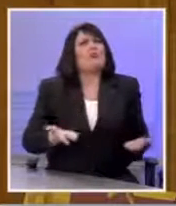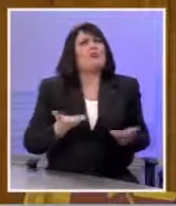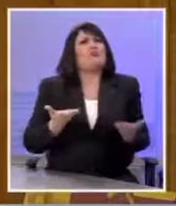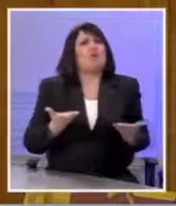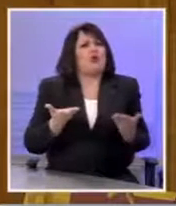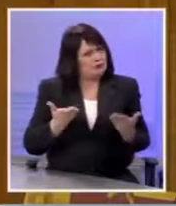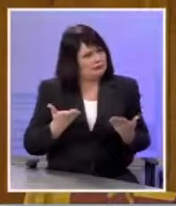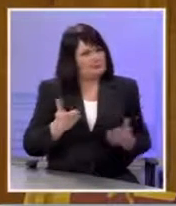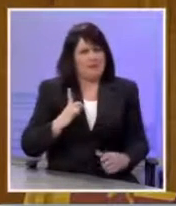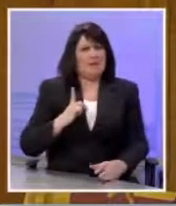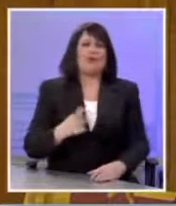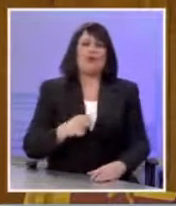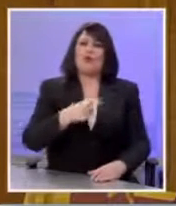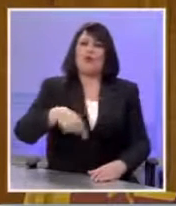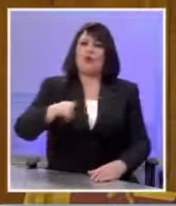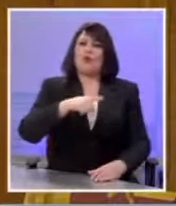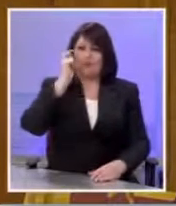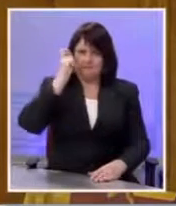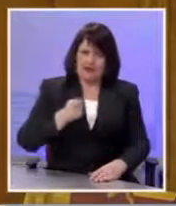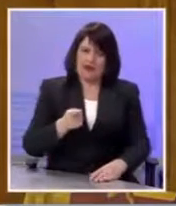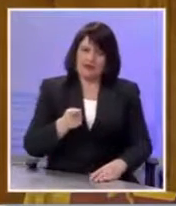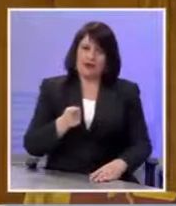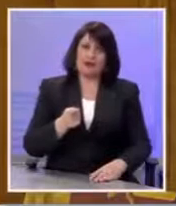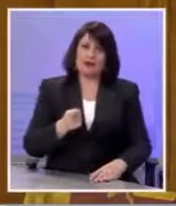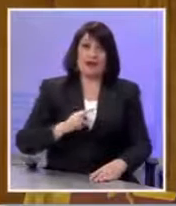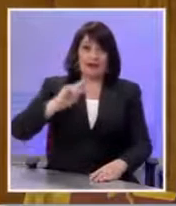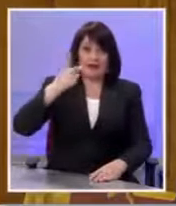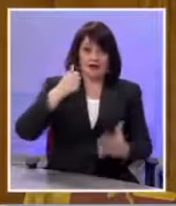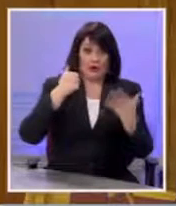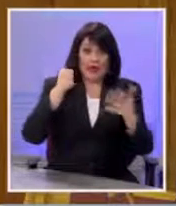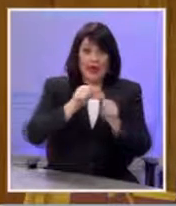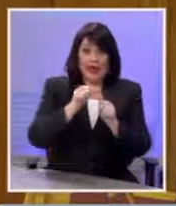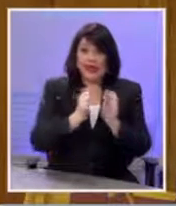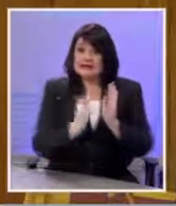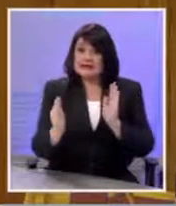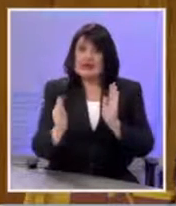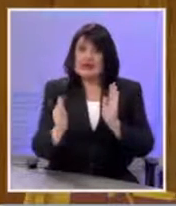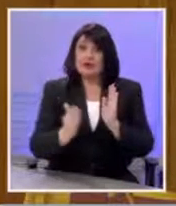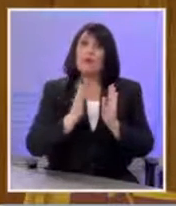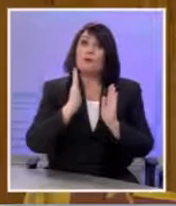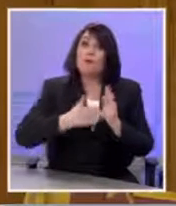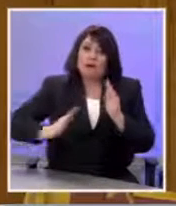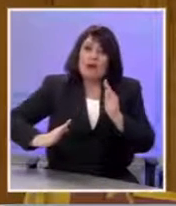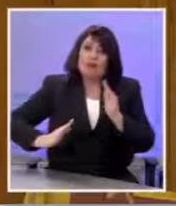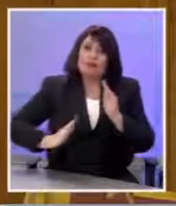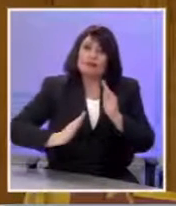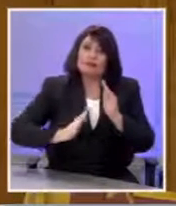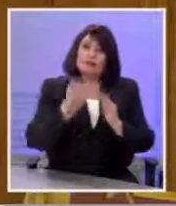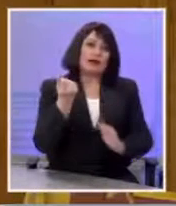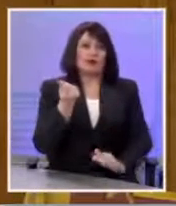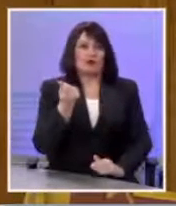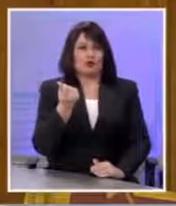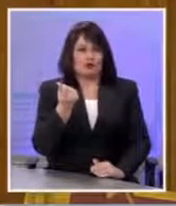και είναι κοινή παραδοχή ότι το δεύτερο εξάμηνο μπορούμε να πάμε σε ανάκαμψη της οικονομίας.